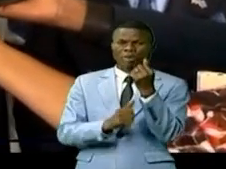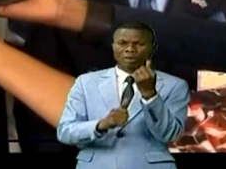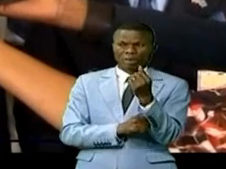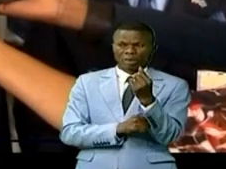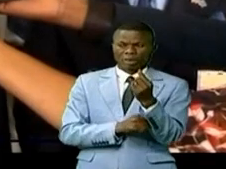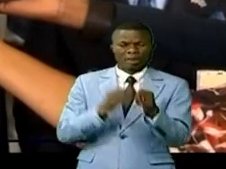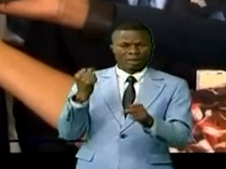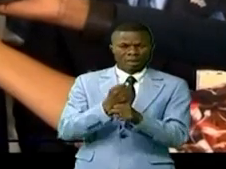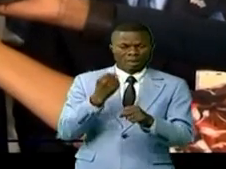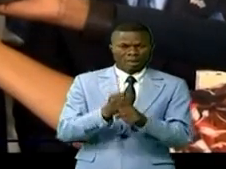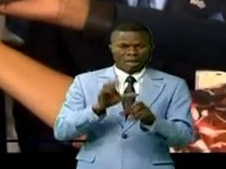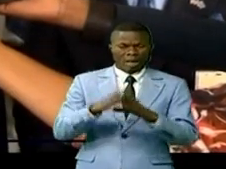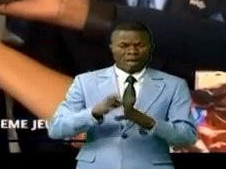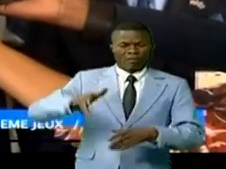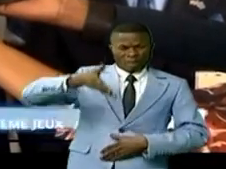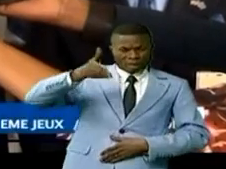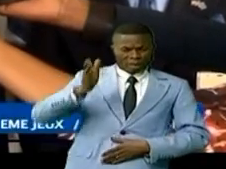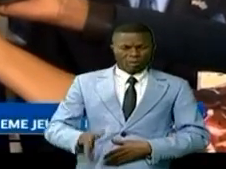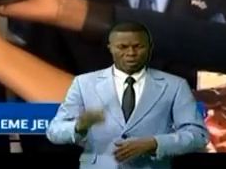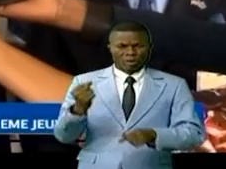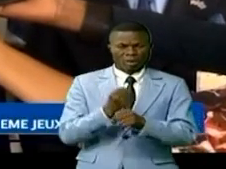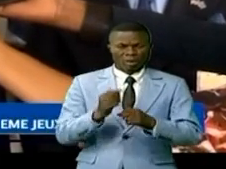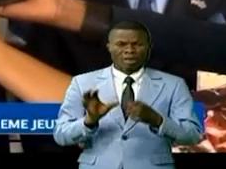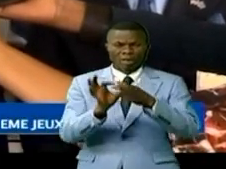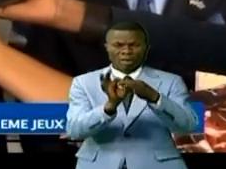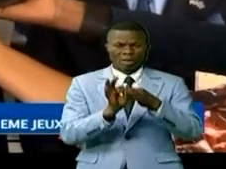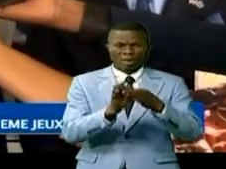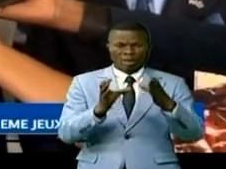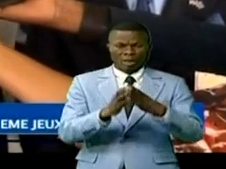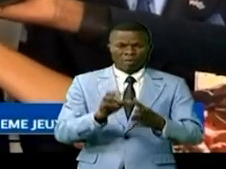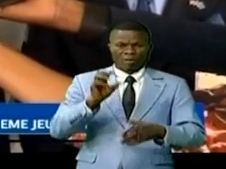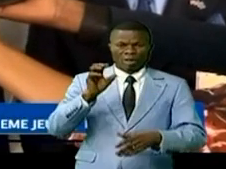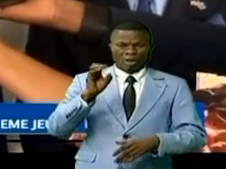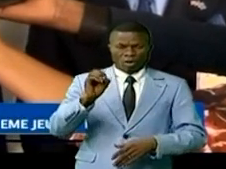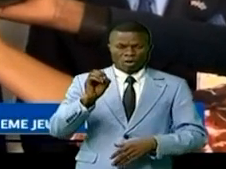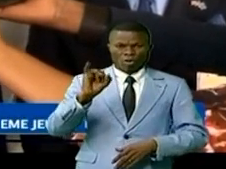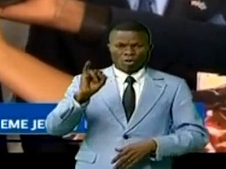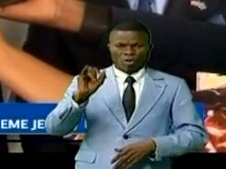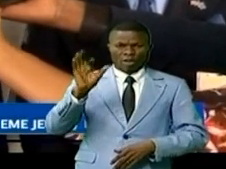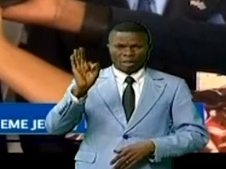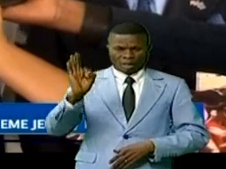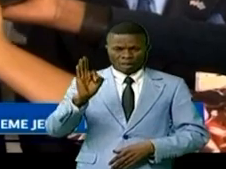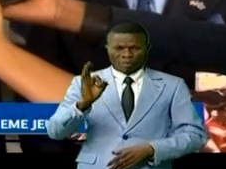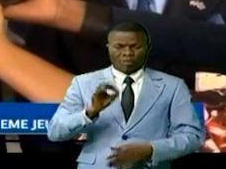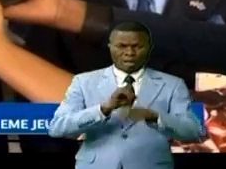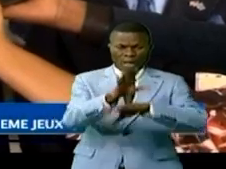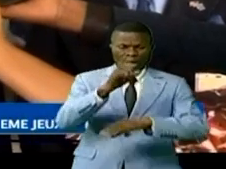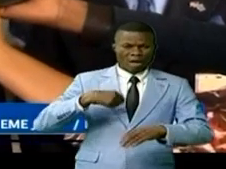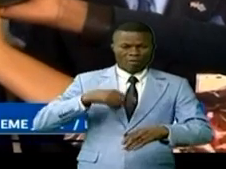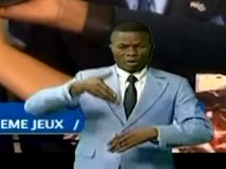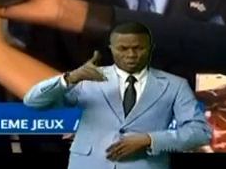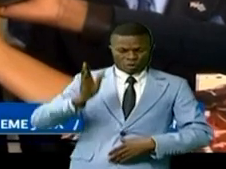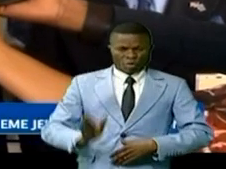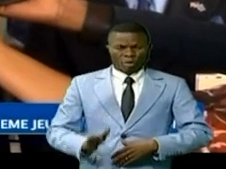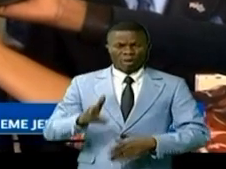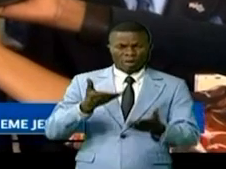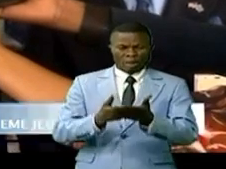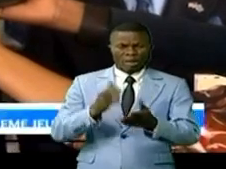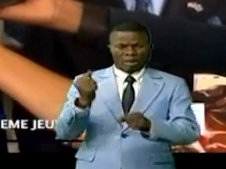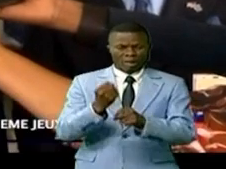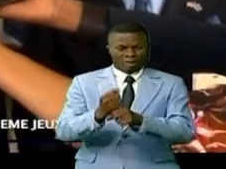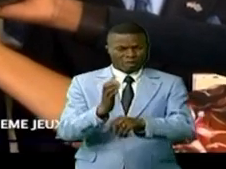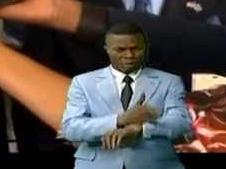travailler avec les professionnels, on va travailler en collaboration avec l'OIF qui va nous détacher des spécialistes pour que nous puissions avancer